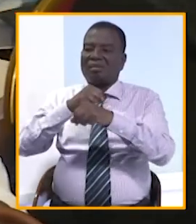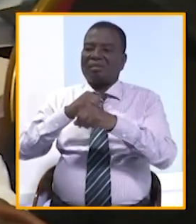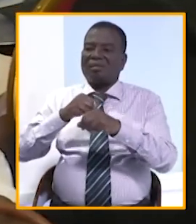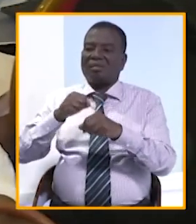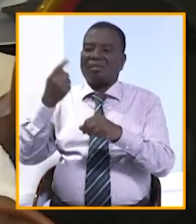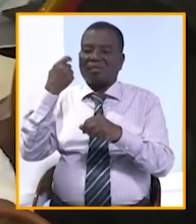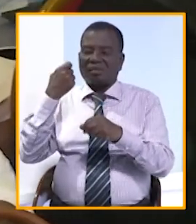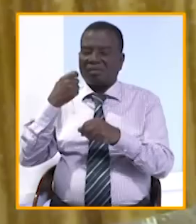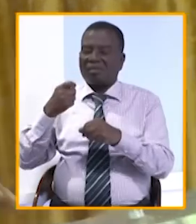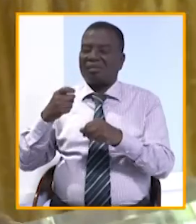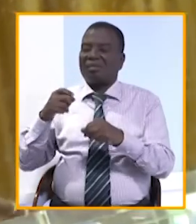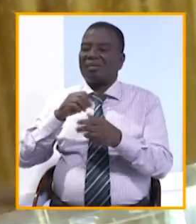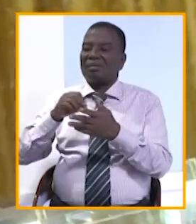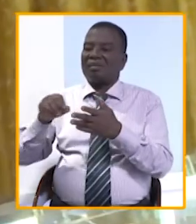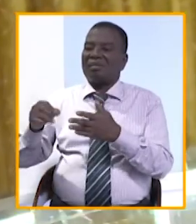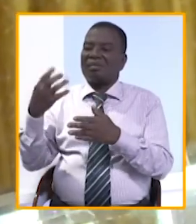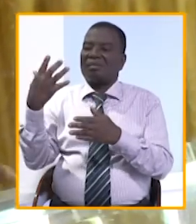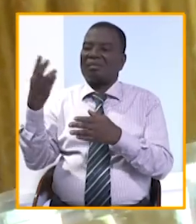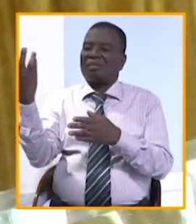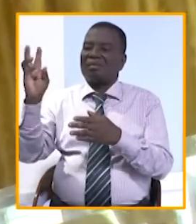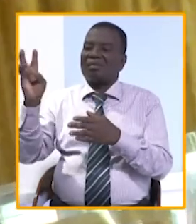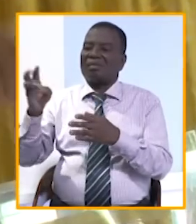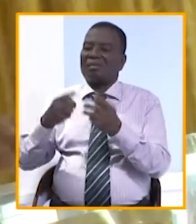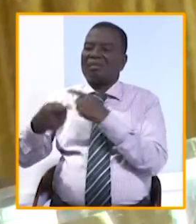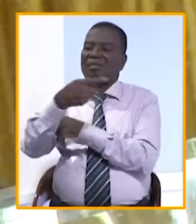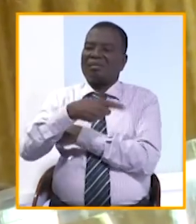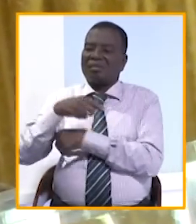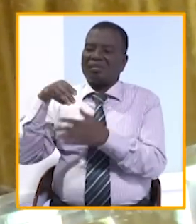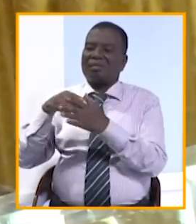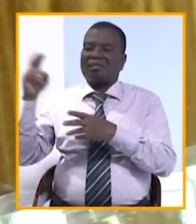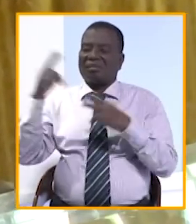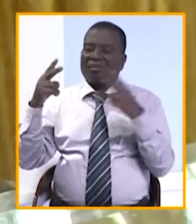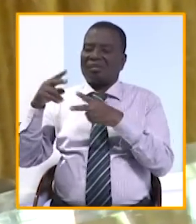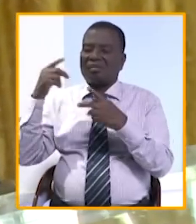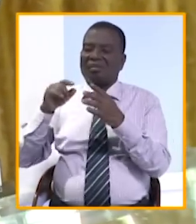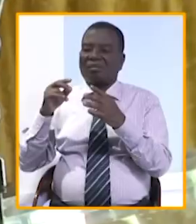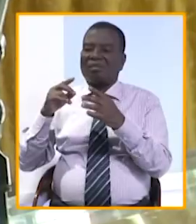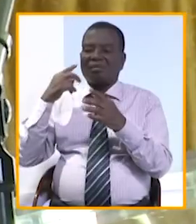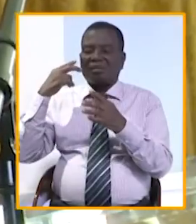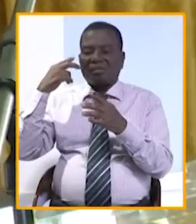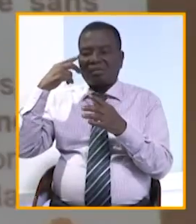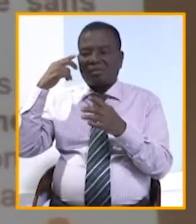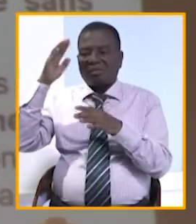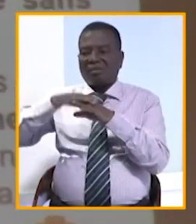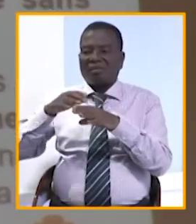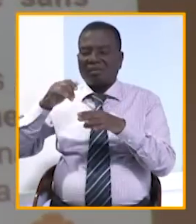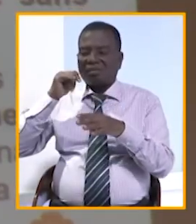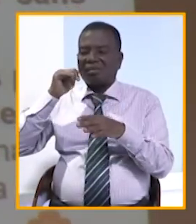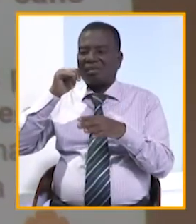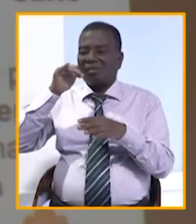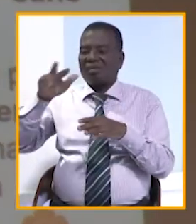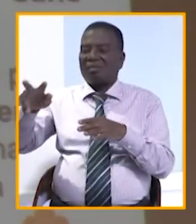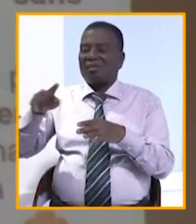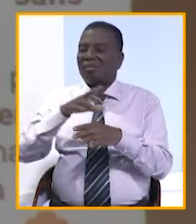s'inscrit dans la célébration des 16 jours d'activisme contre les violences à l'égard des femmes. Ces activistes féministes entendent à travers ces